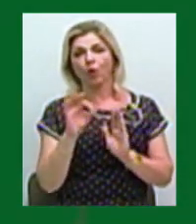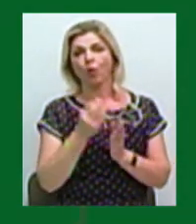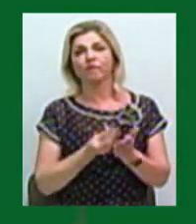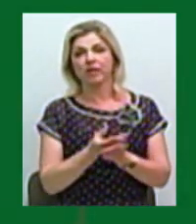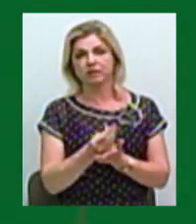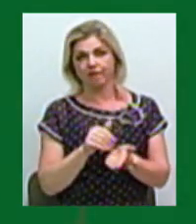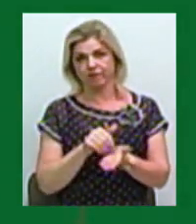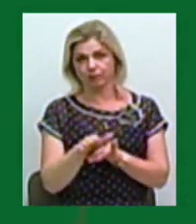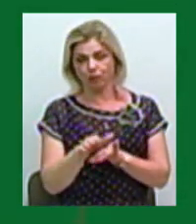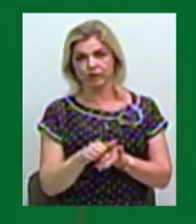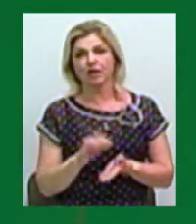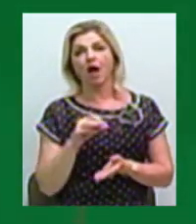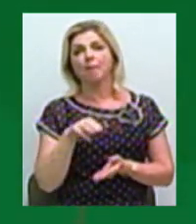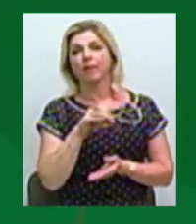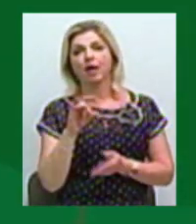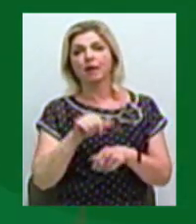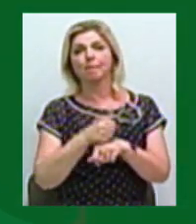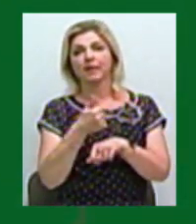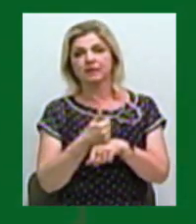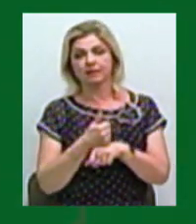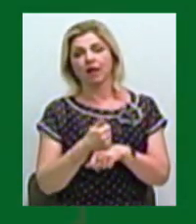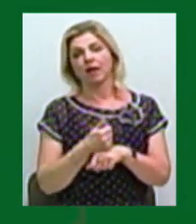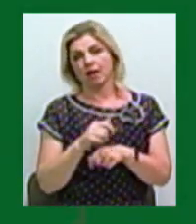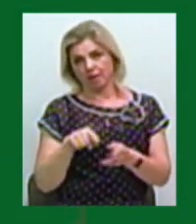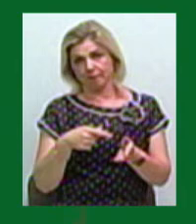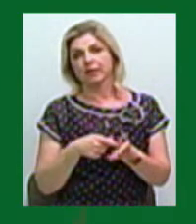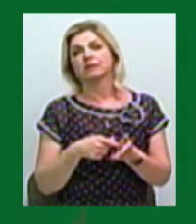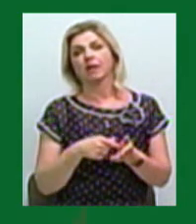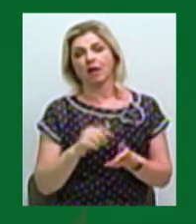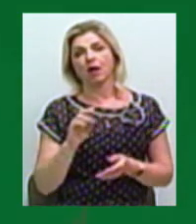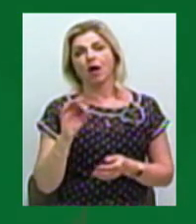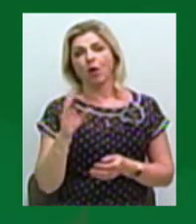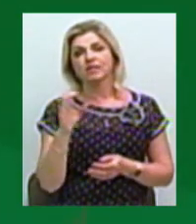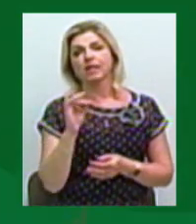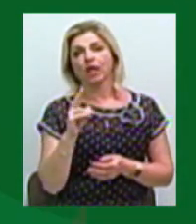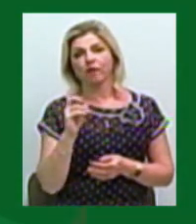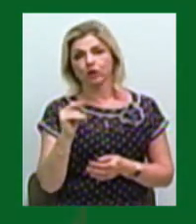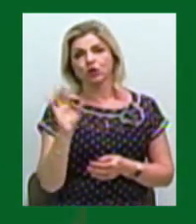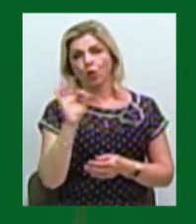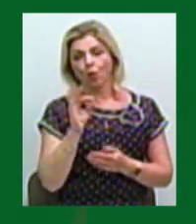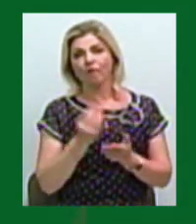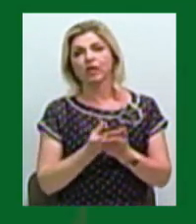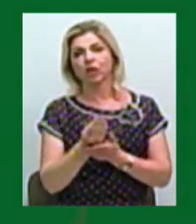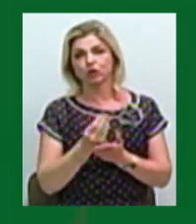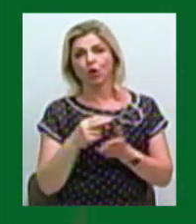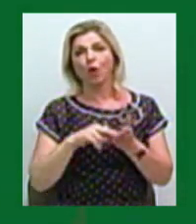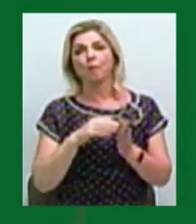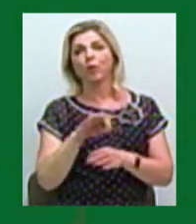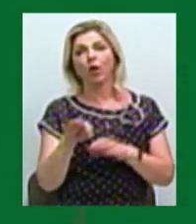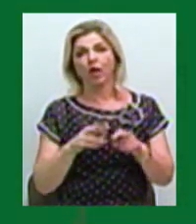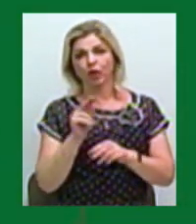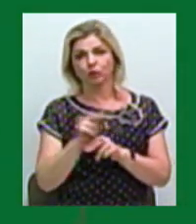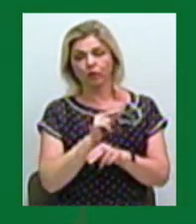фінансування відмовився. Мер міста Олександр Сінкєвич свою позицію щодо фінансування проєкту по реконструкції Соборної